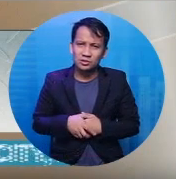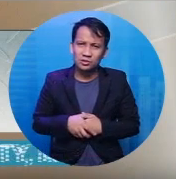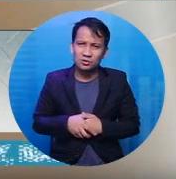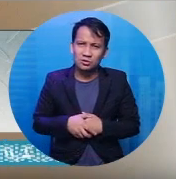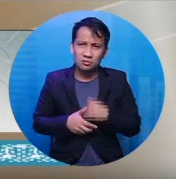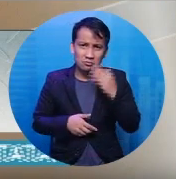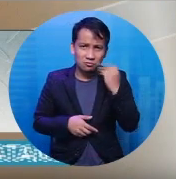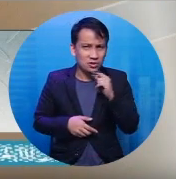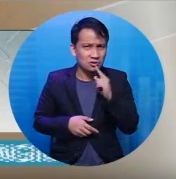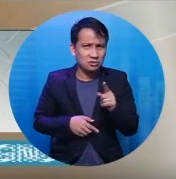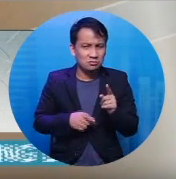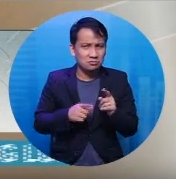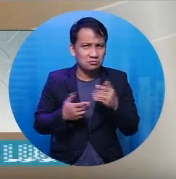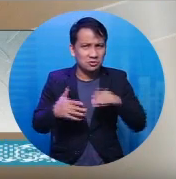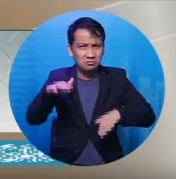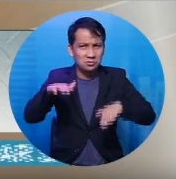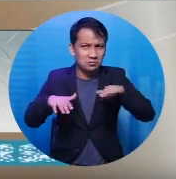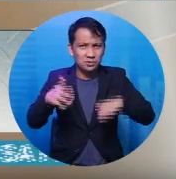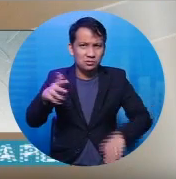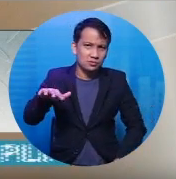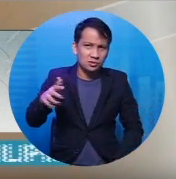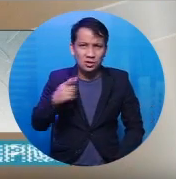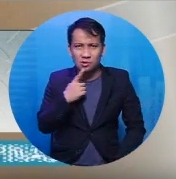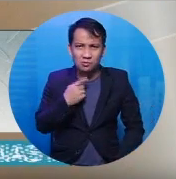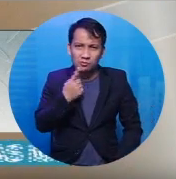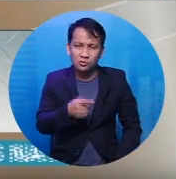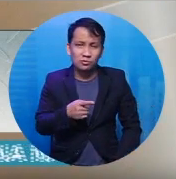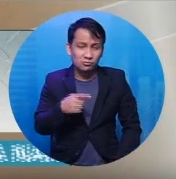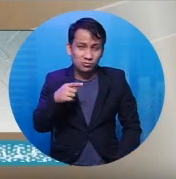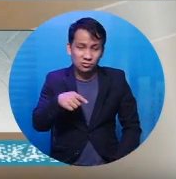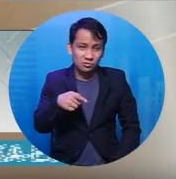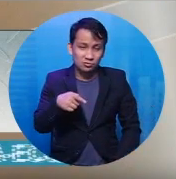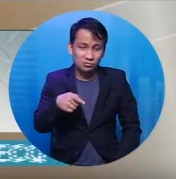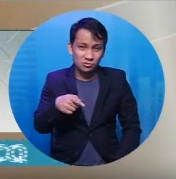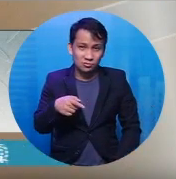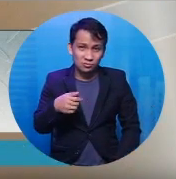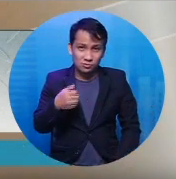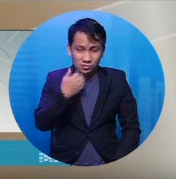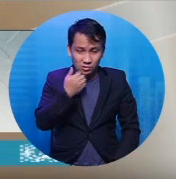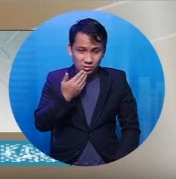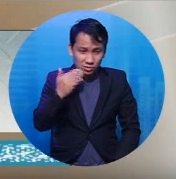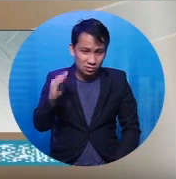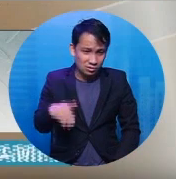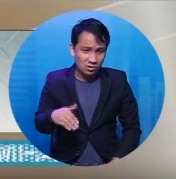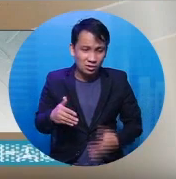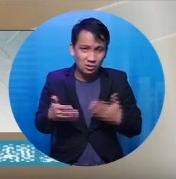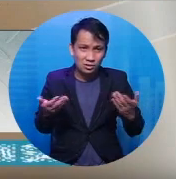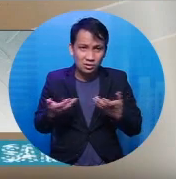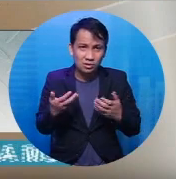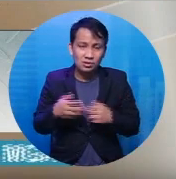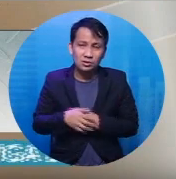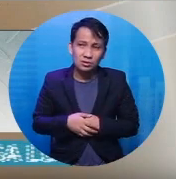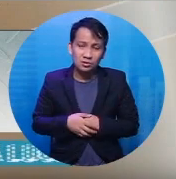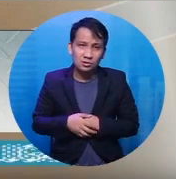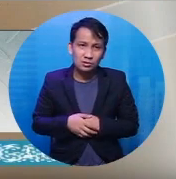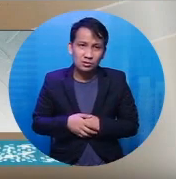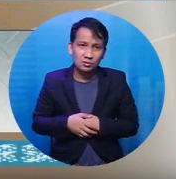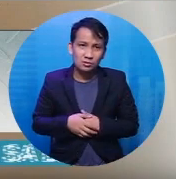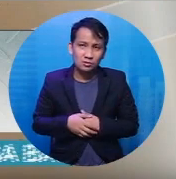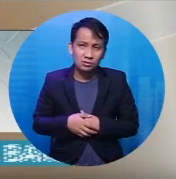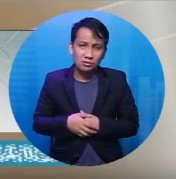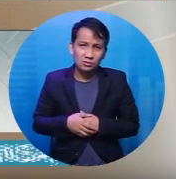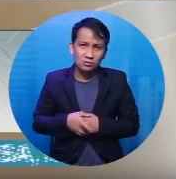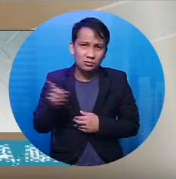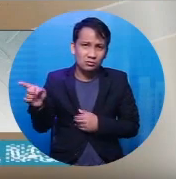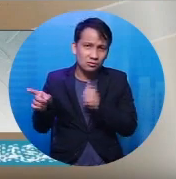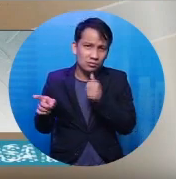Bakit yung hindi ka sure kung ikaw ba'y manluloko o hindi? Ano? Iba kasi bakit yung ugalan niya, idol? Hindi ko na gusto yung ugali